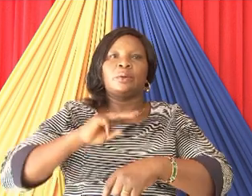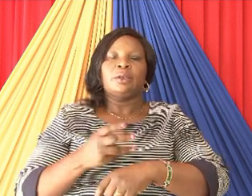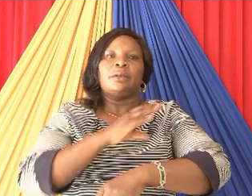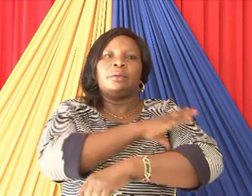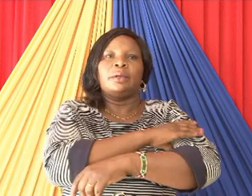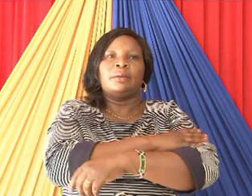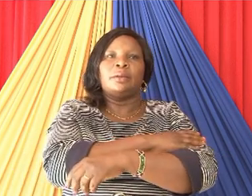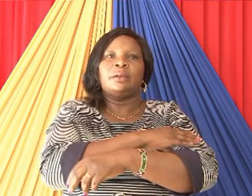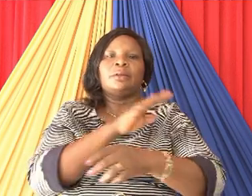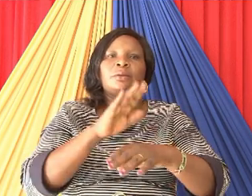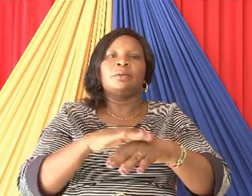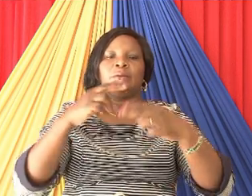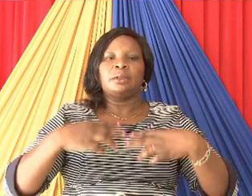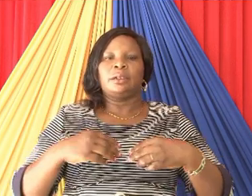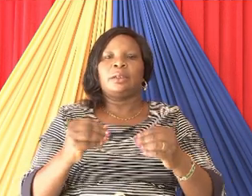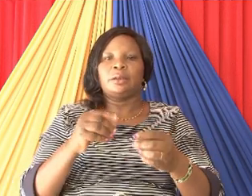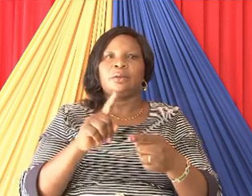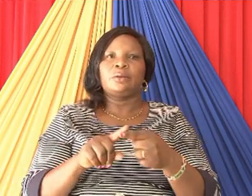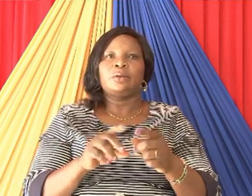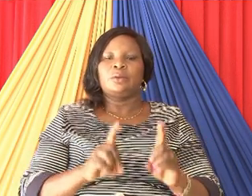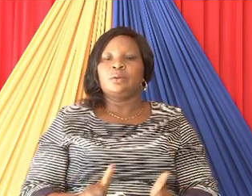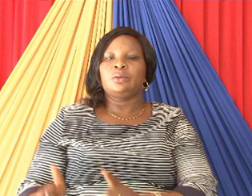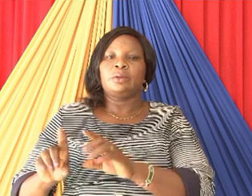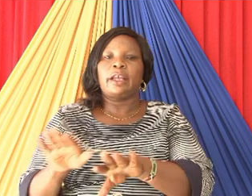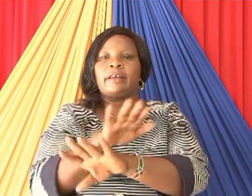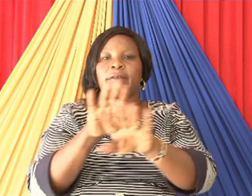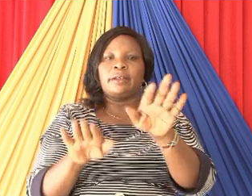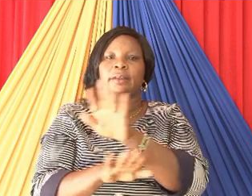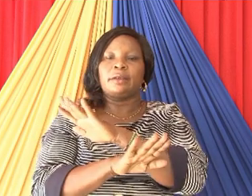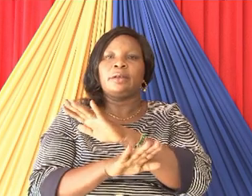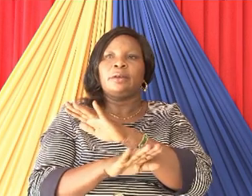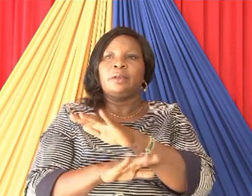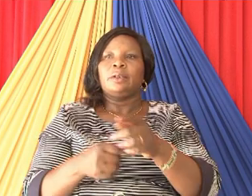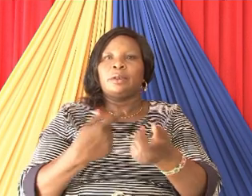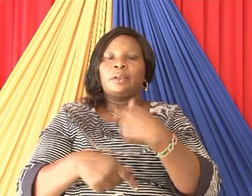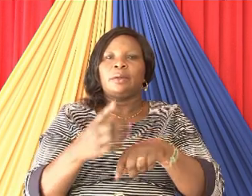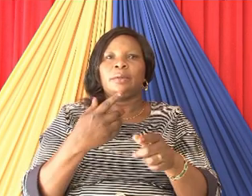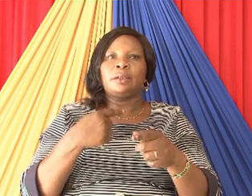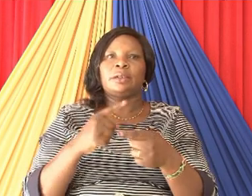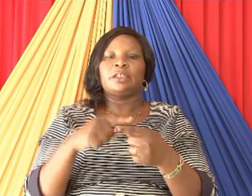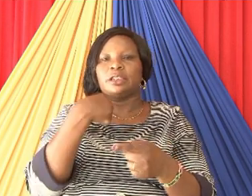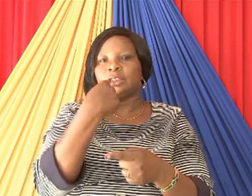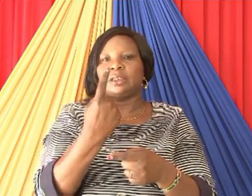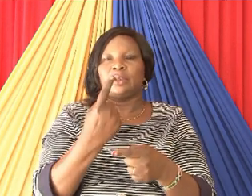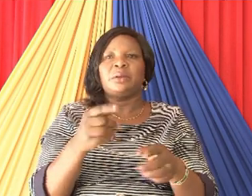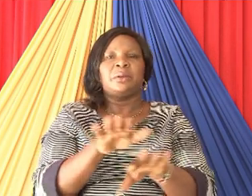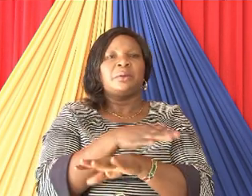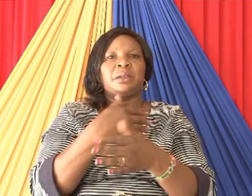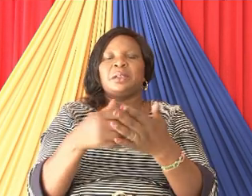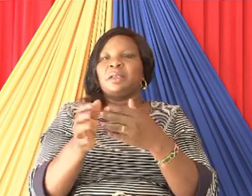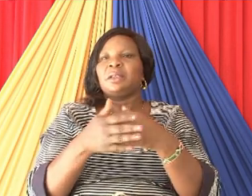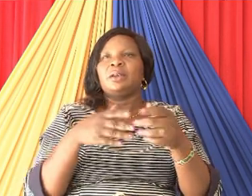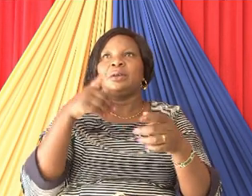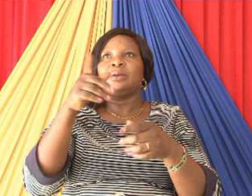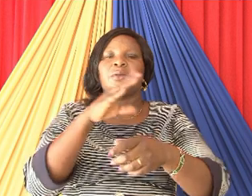tuna afya, tuna uwezo wa kufanya mambo yote. Na ndiposa tumekuja hapa Mwenyezi Mungu, kuja kusema, isipokuwa ni wewe na nguvu